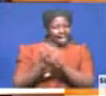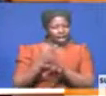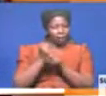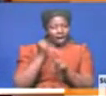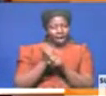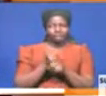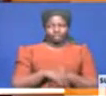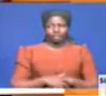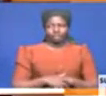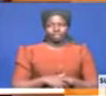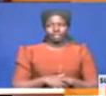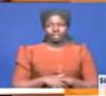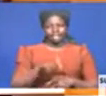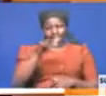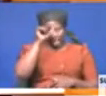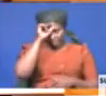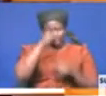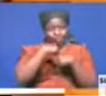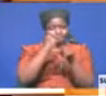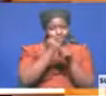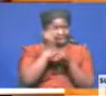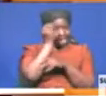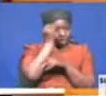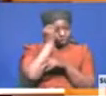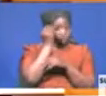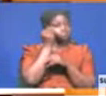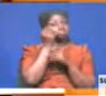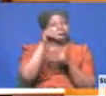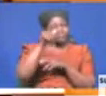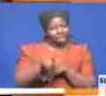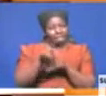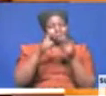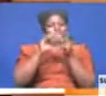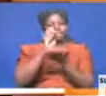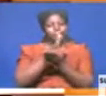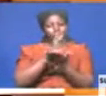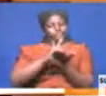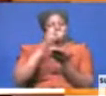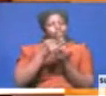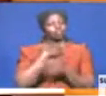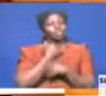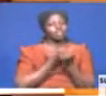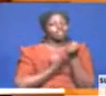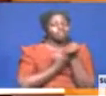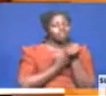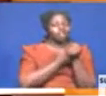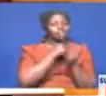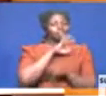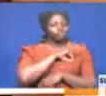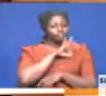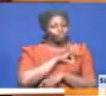but because some families would want supplementary income, and also because of their